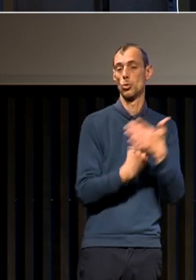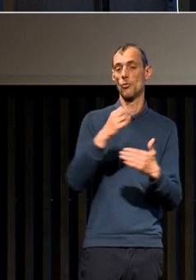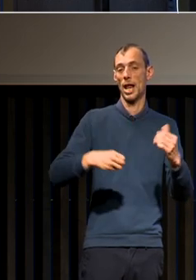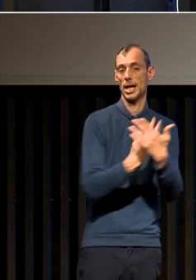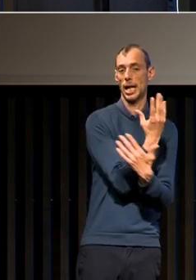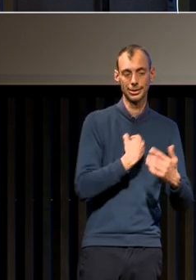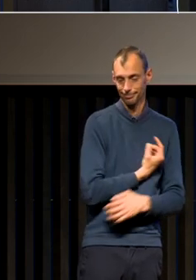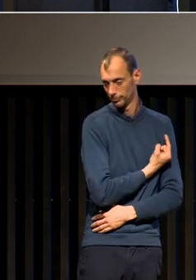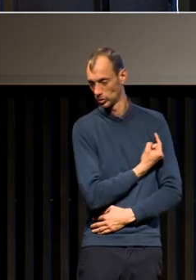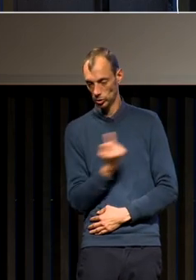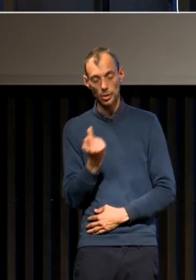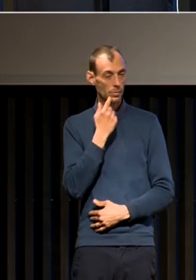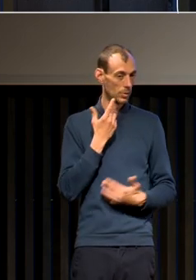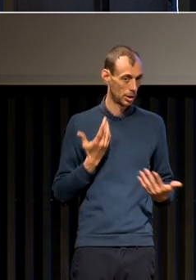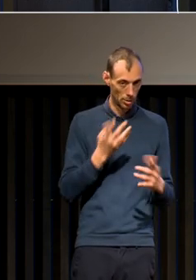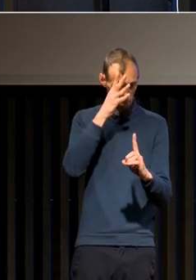mission